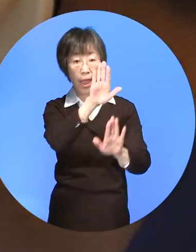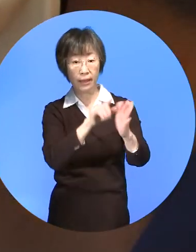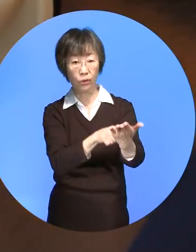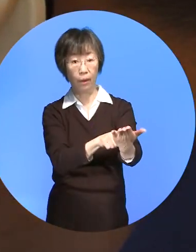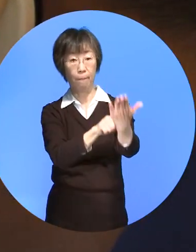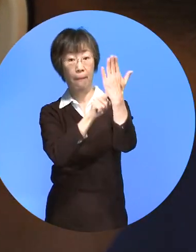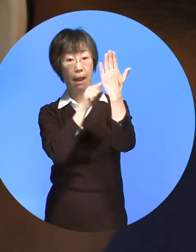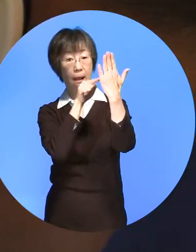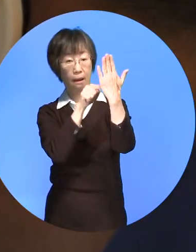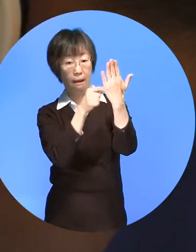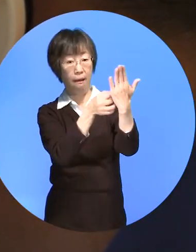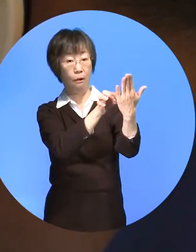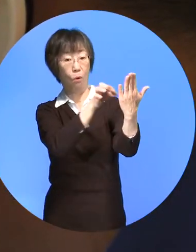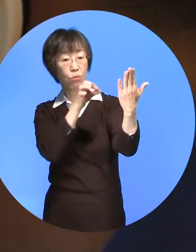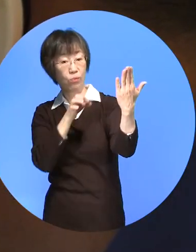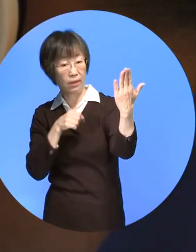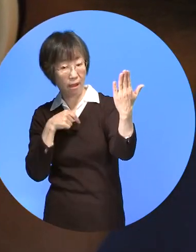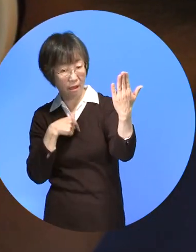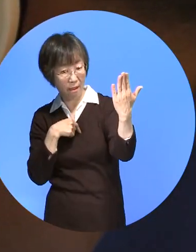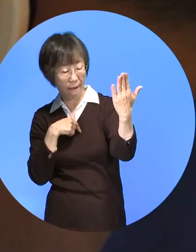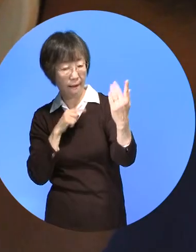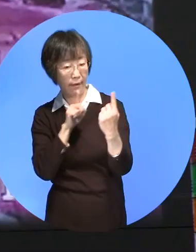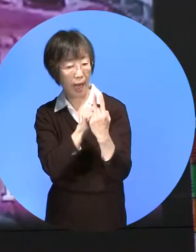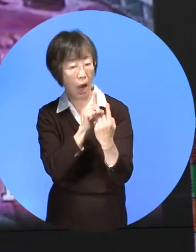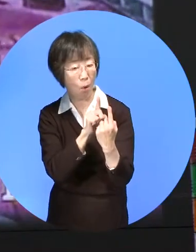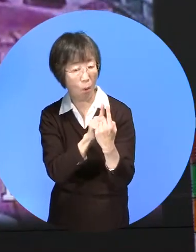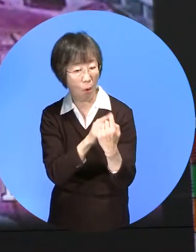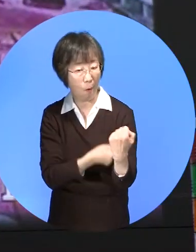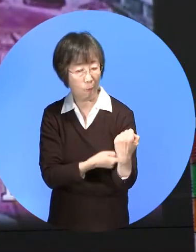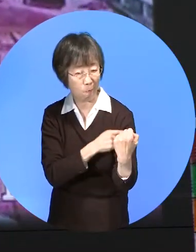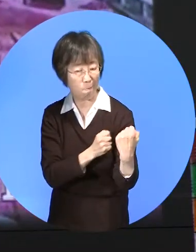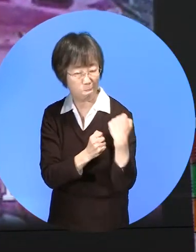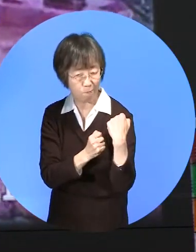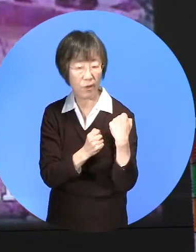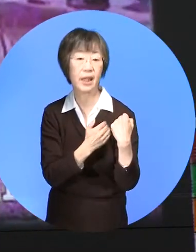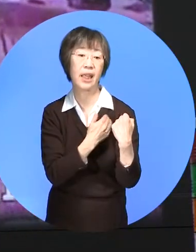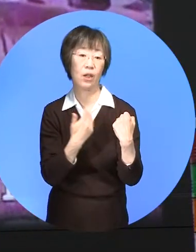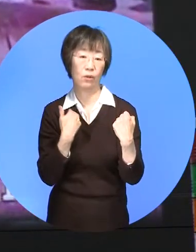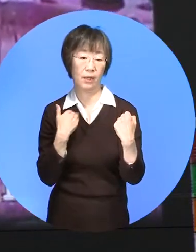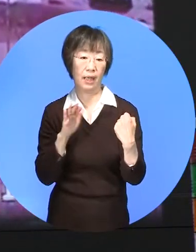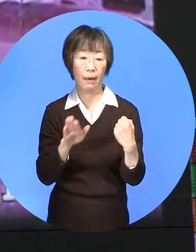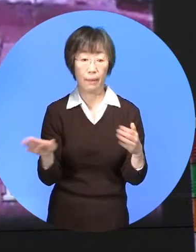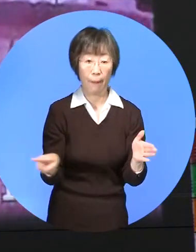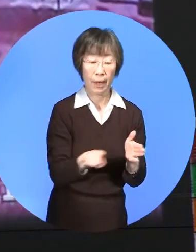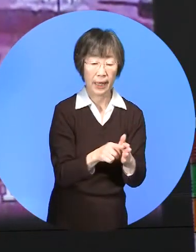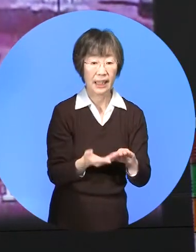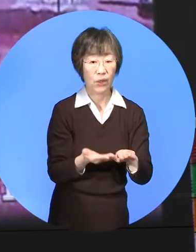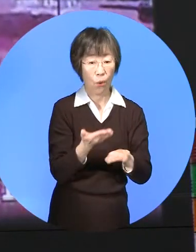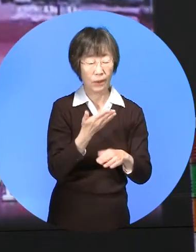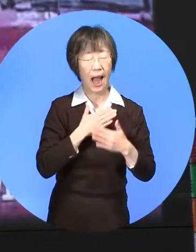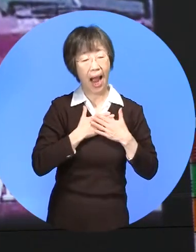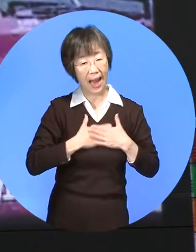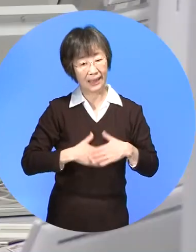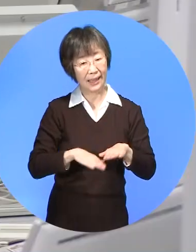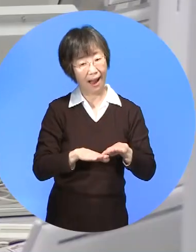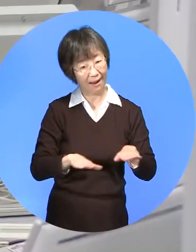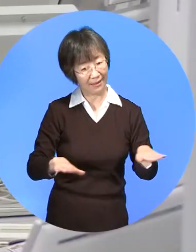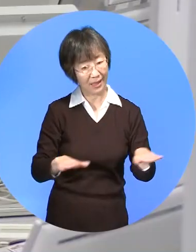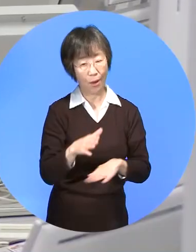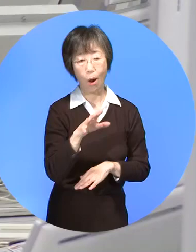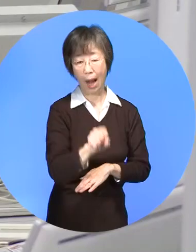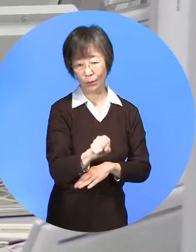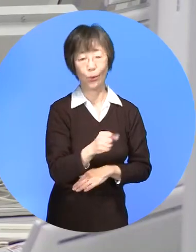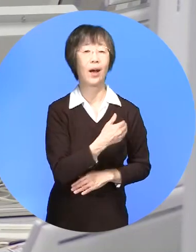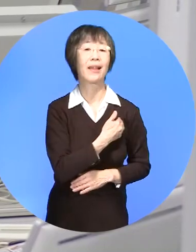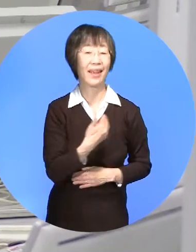害現場の映像を消防司令センターに送ることで災害対応力を強化するなど、今まで以上に市民